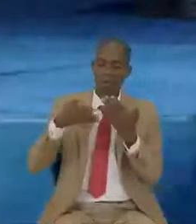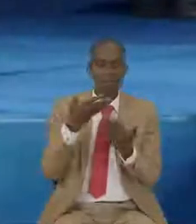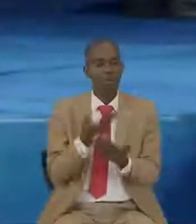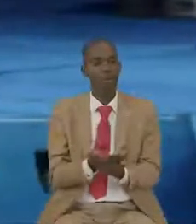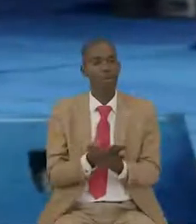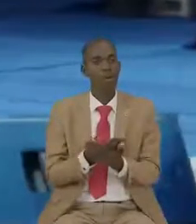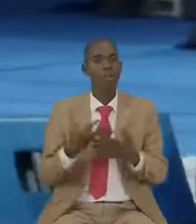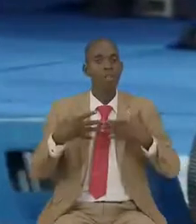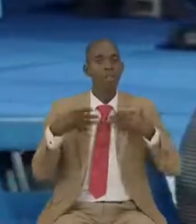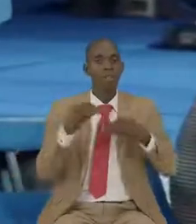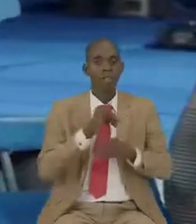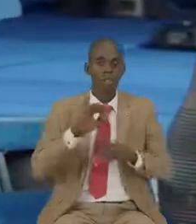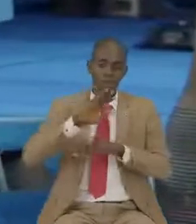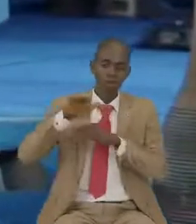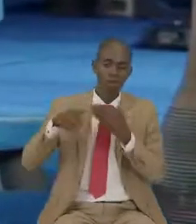et